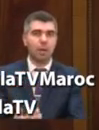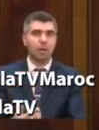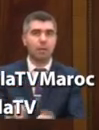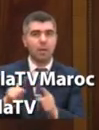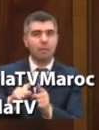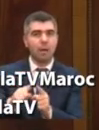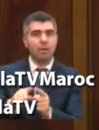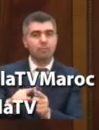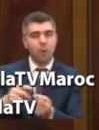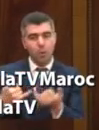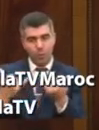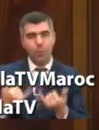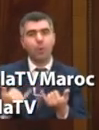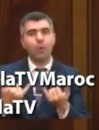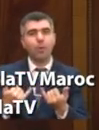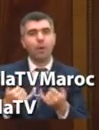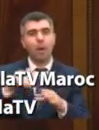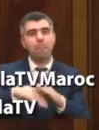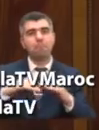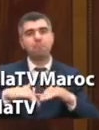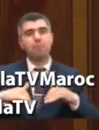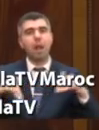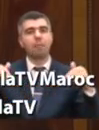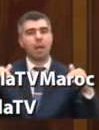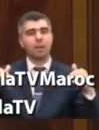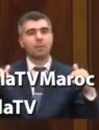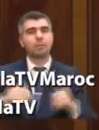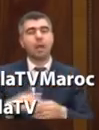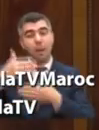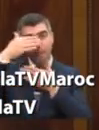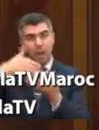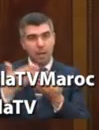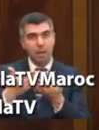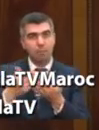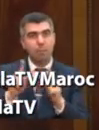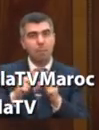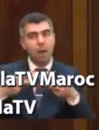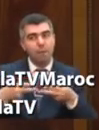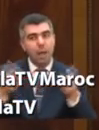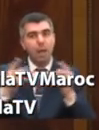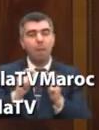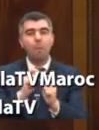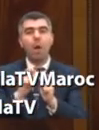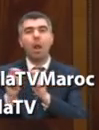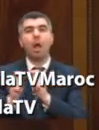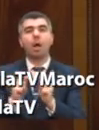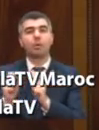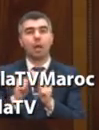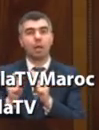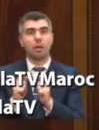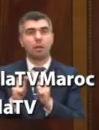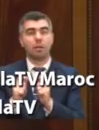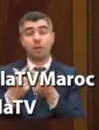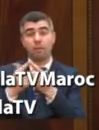كنواب برلمانيين أمام واجب فتح نقاش كبير وعميق في